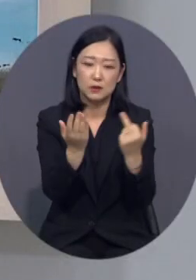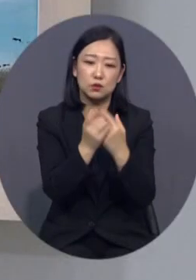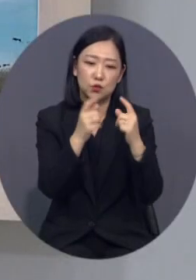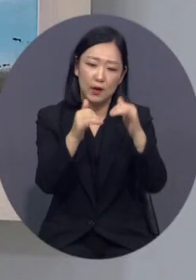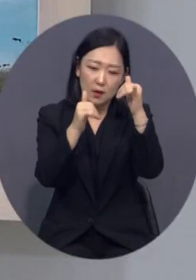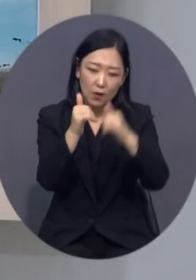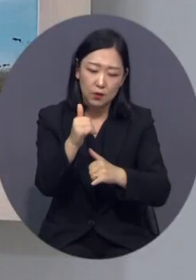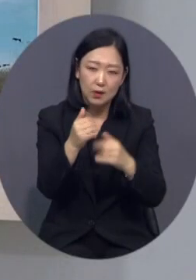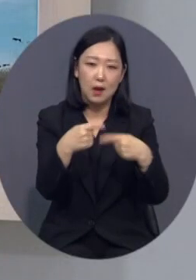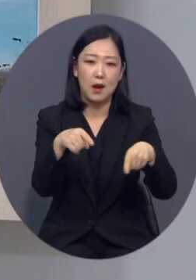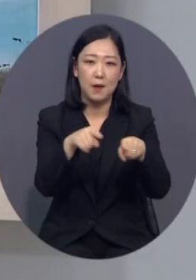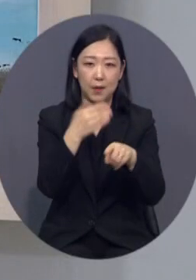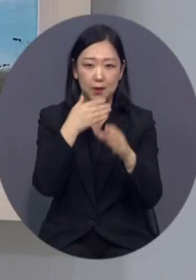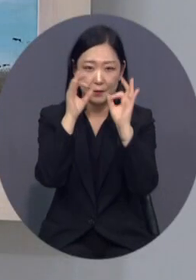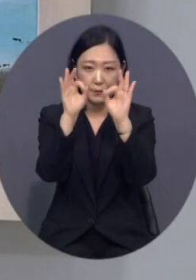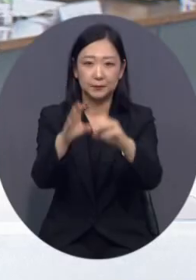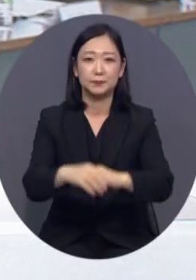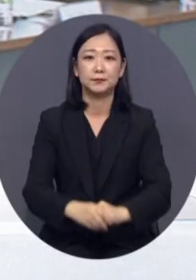조명합니다